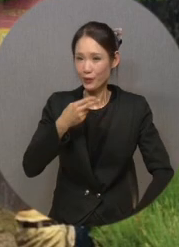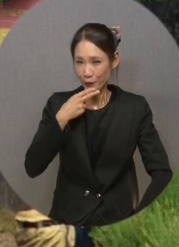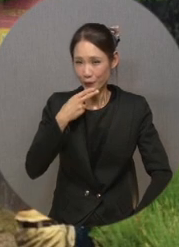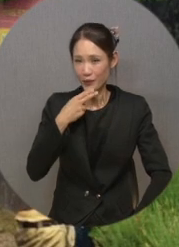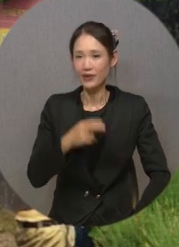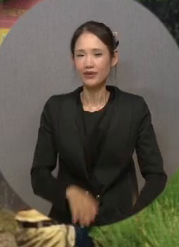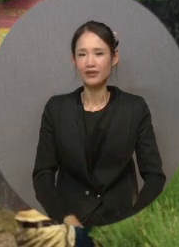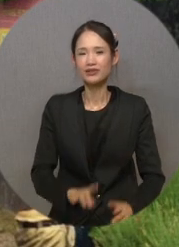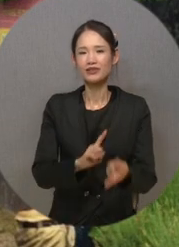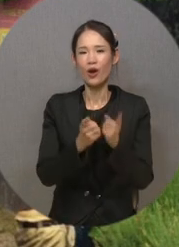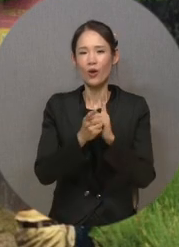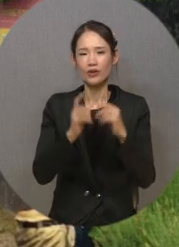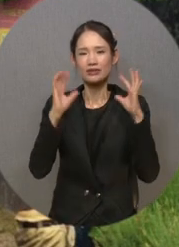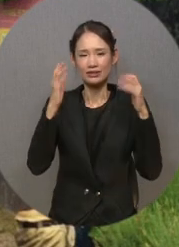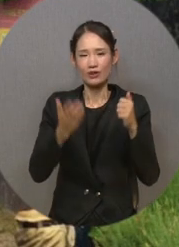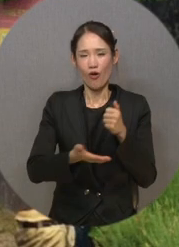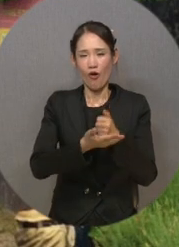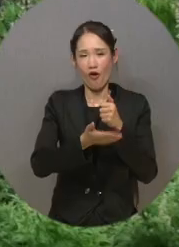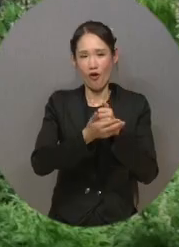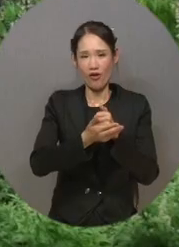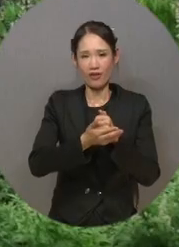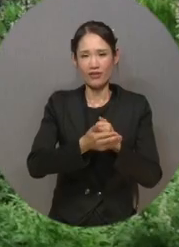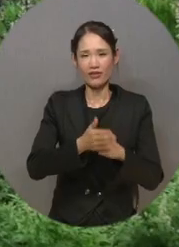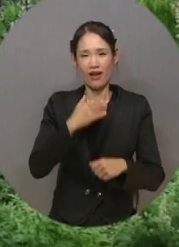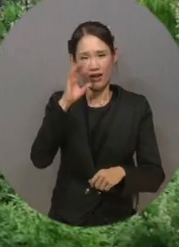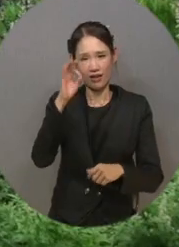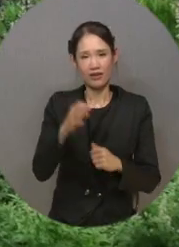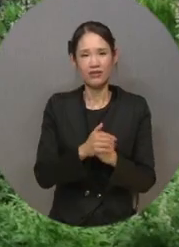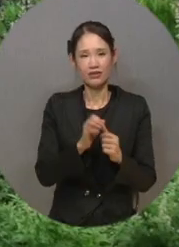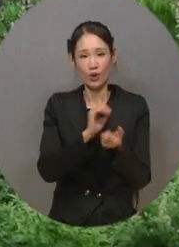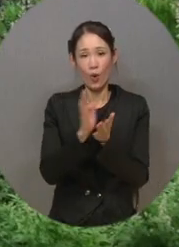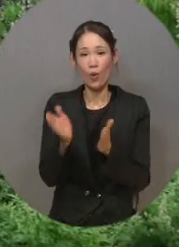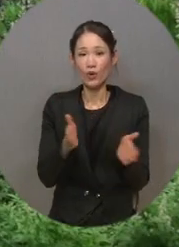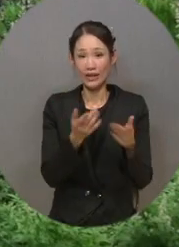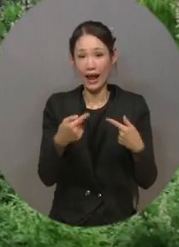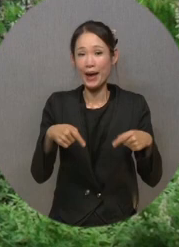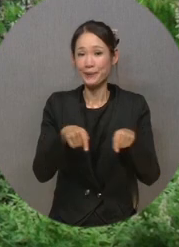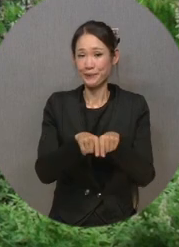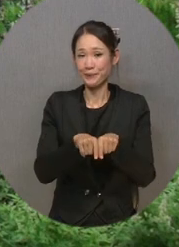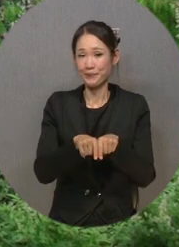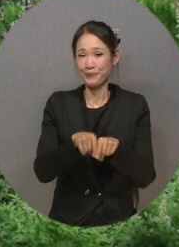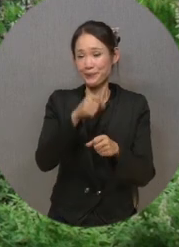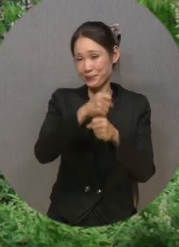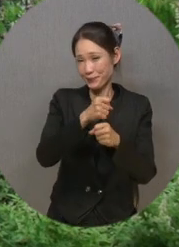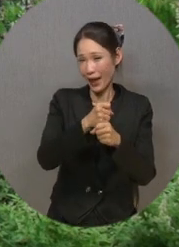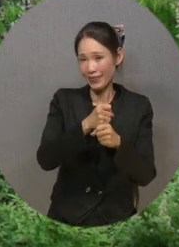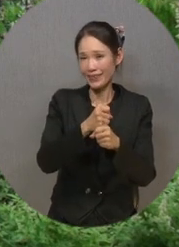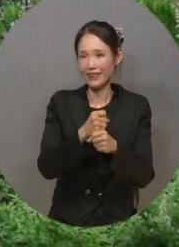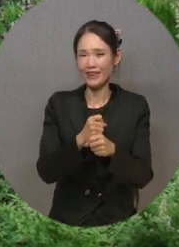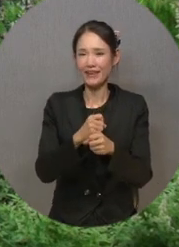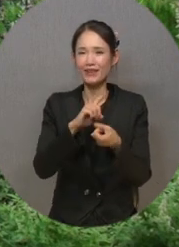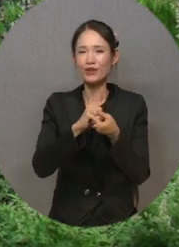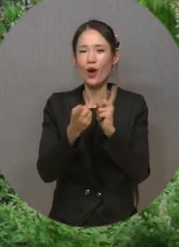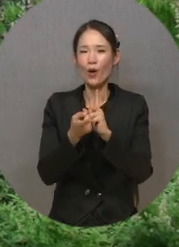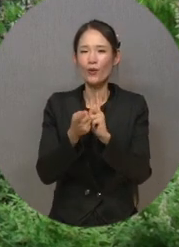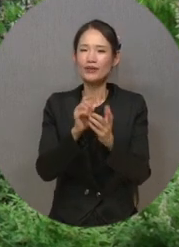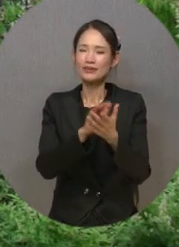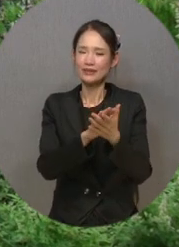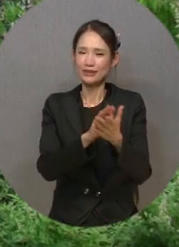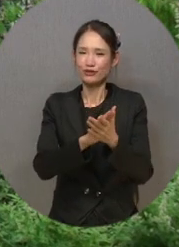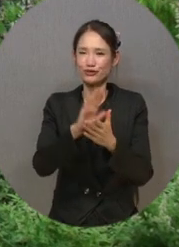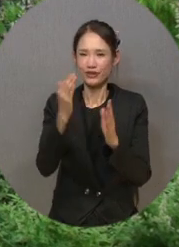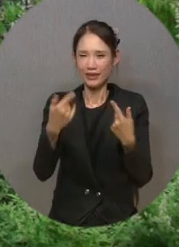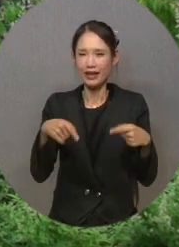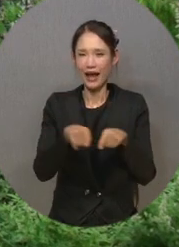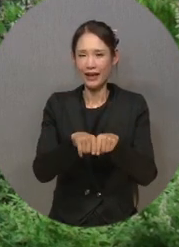됩니다. 서로를 응원하며 알아가는 시간. 꽃길을 함께 걷고 만들기를 하는 사이 친구가 되어가는